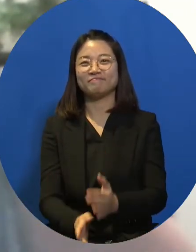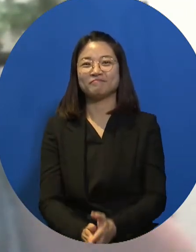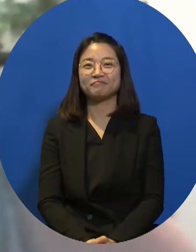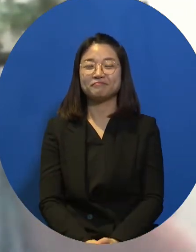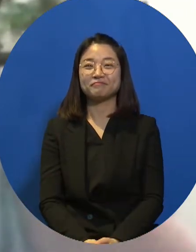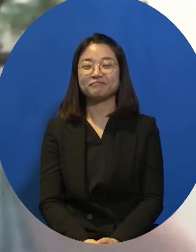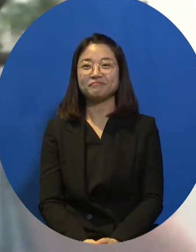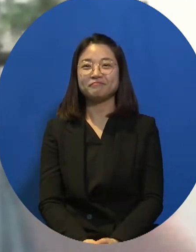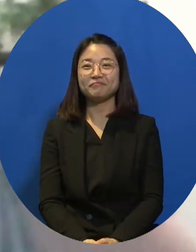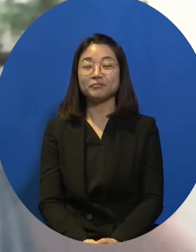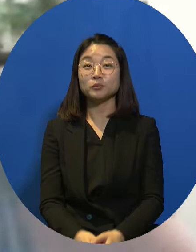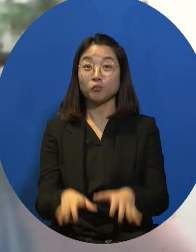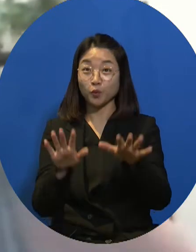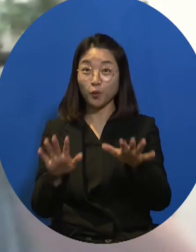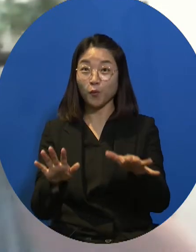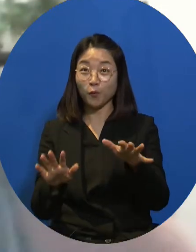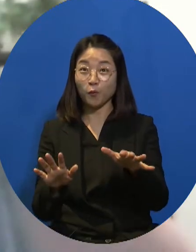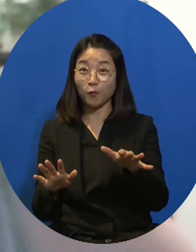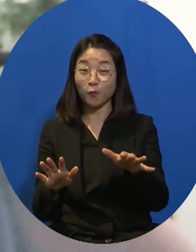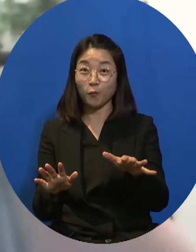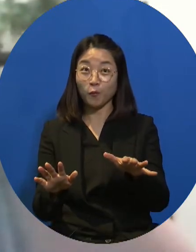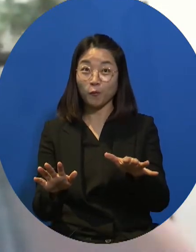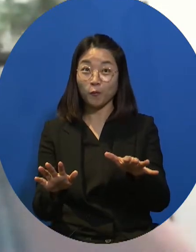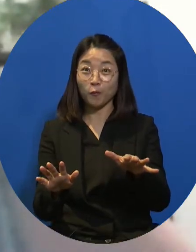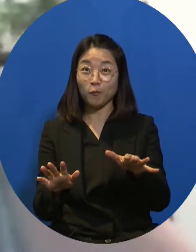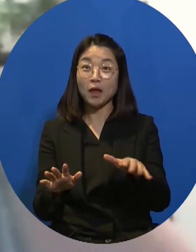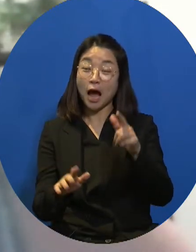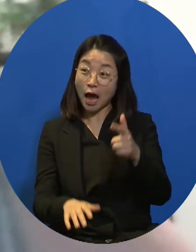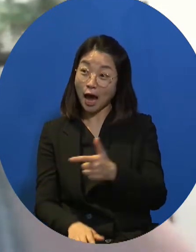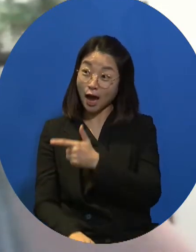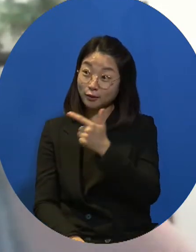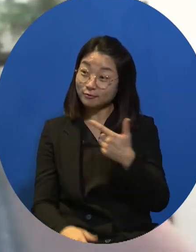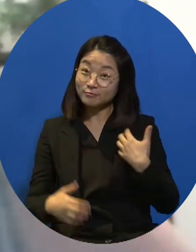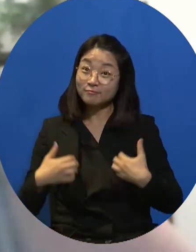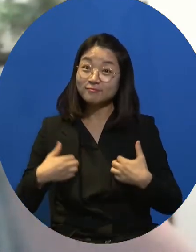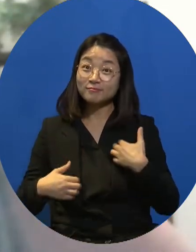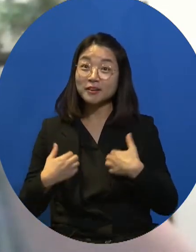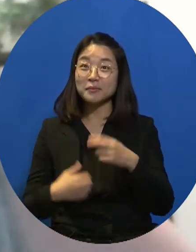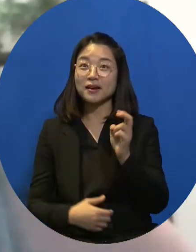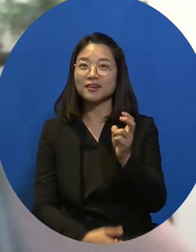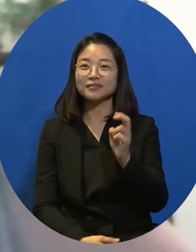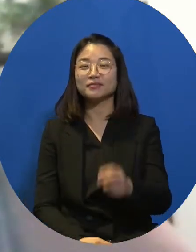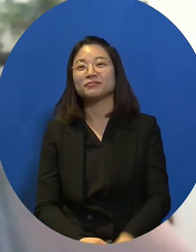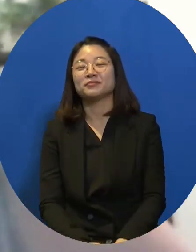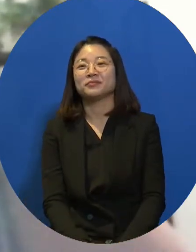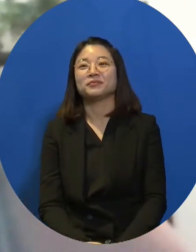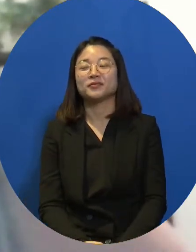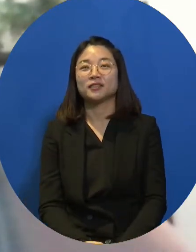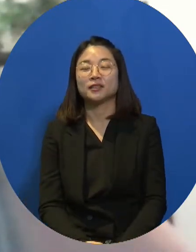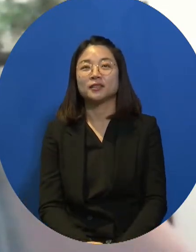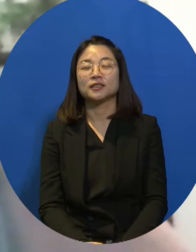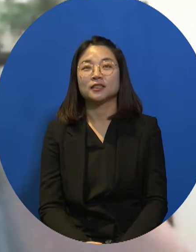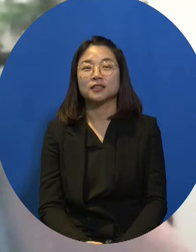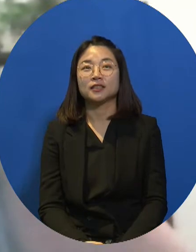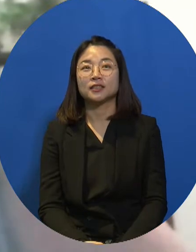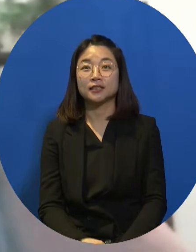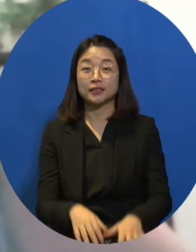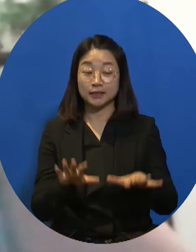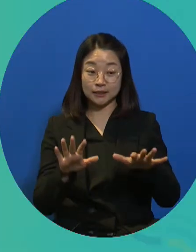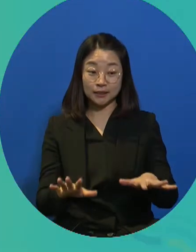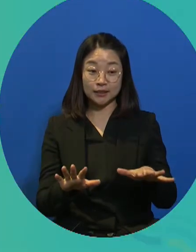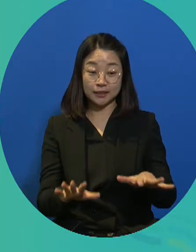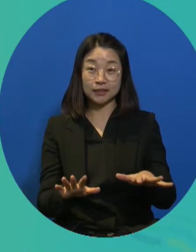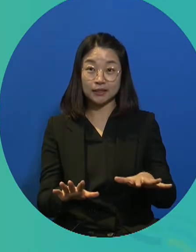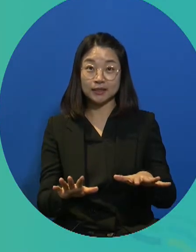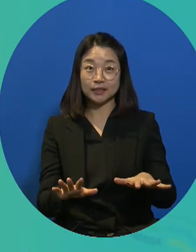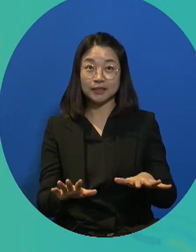하겠습니다. 오늘 즐거운 하루 보내시고 계시길 바라겠습니다. 앞서서 제가 설명을 잠깐 잘